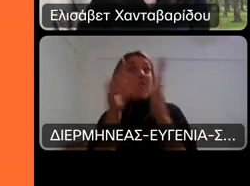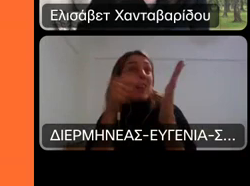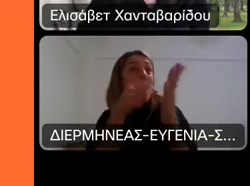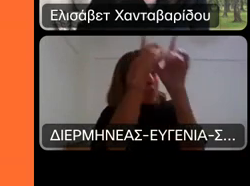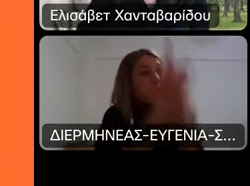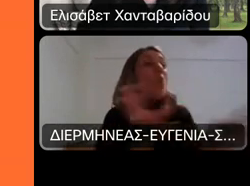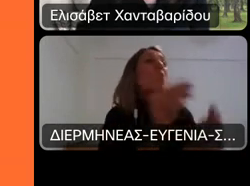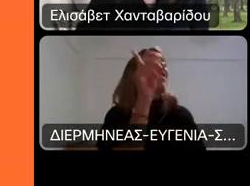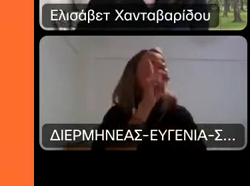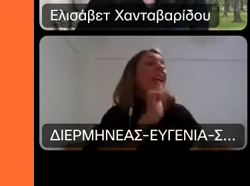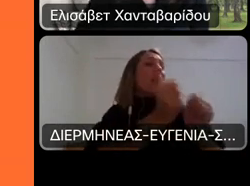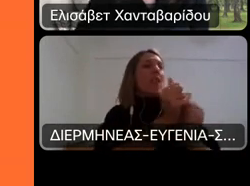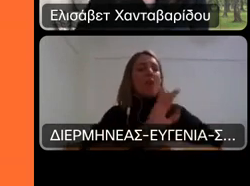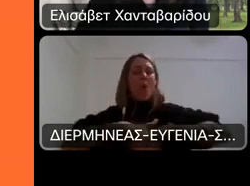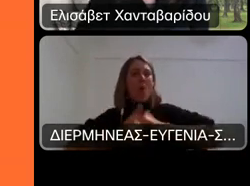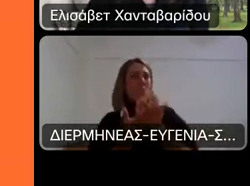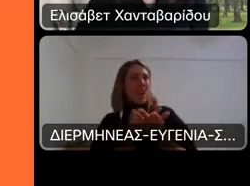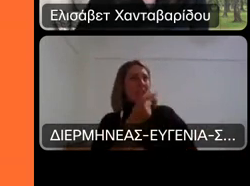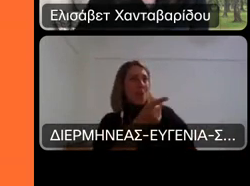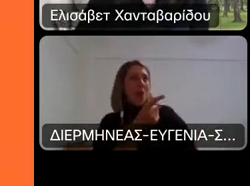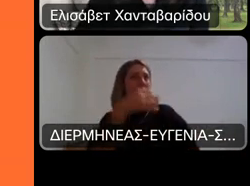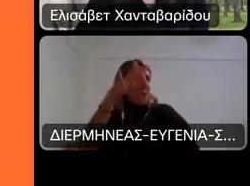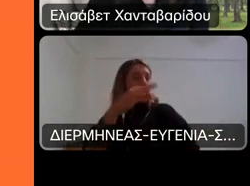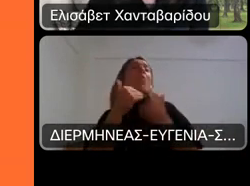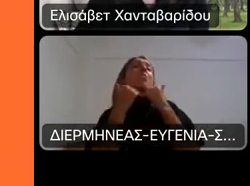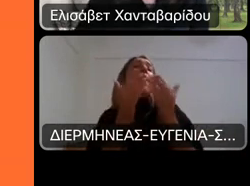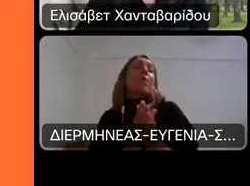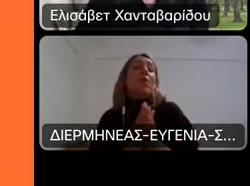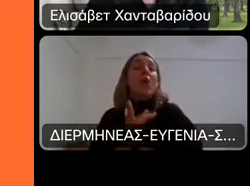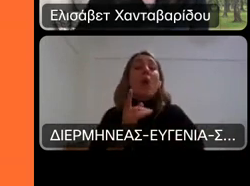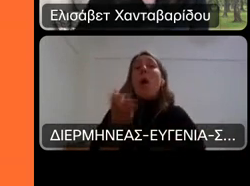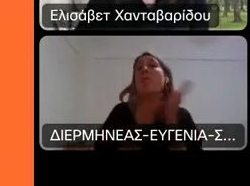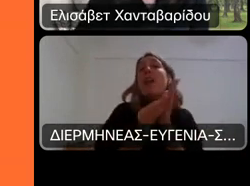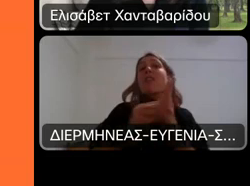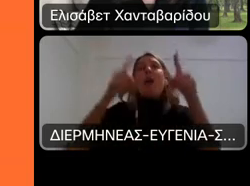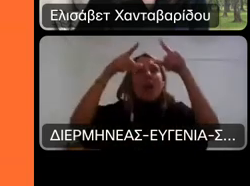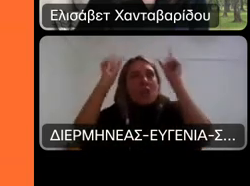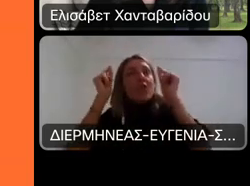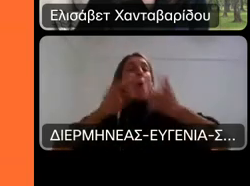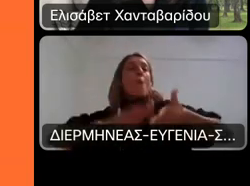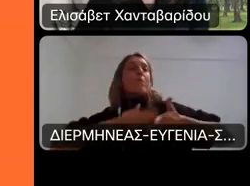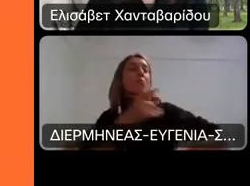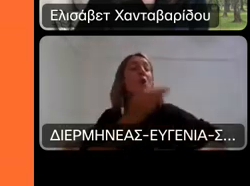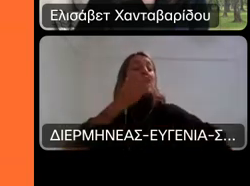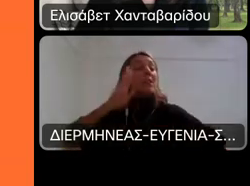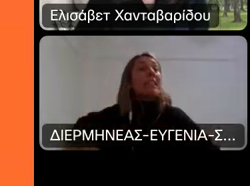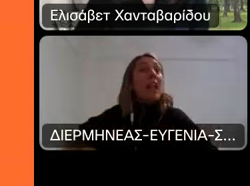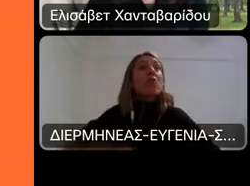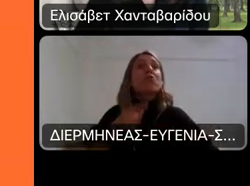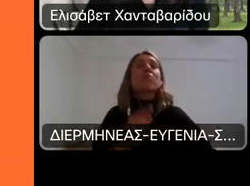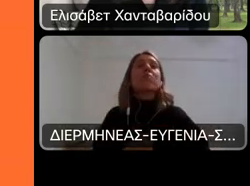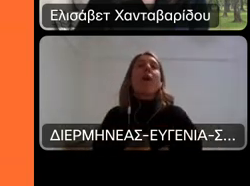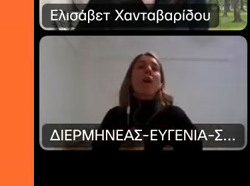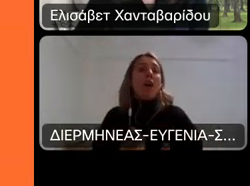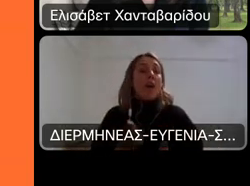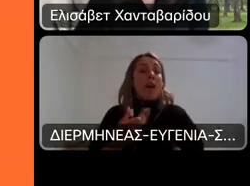να χρησιμοποιούμε δηλαδή το ουδέτερο. Όπως εδώ σας έχω το νοσηλευτικό προσωπικό. Και τέλος θα πω ότι οι αλλαγές στις υπάρχουσες